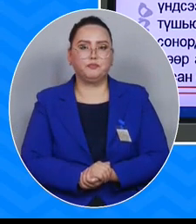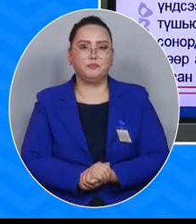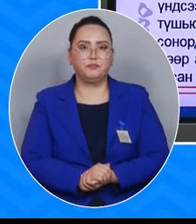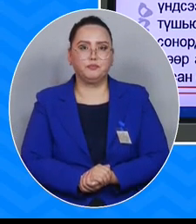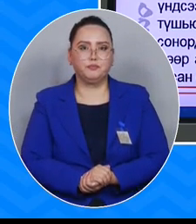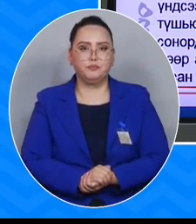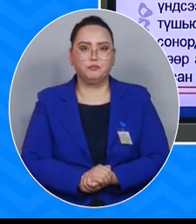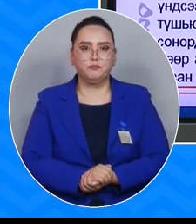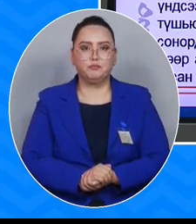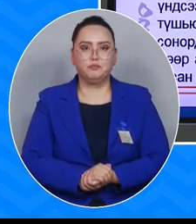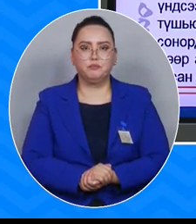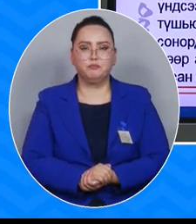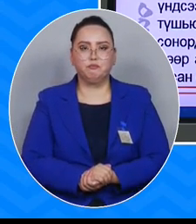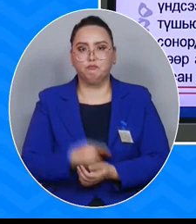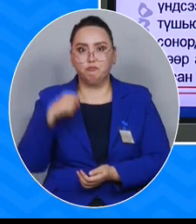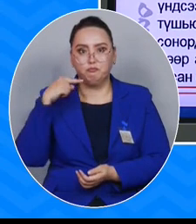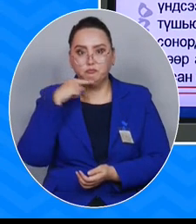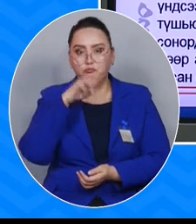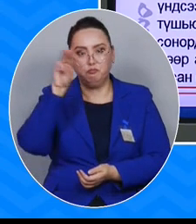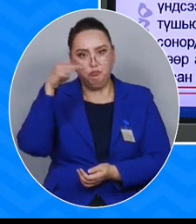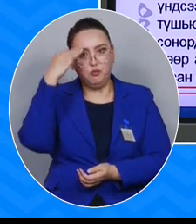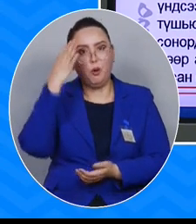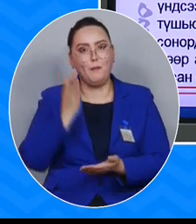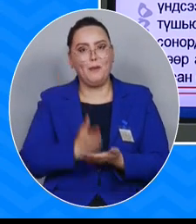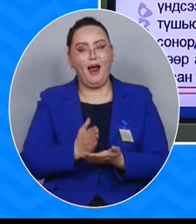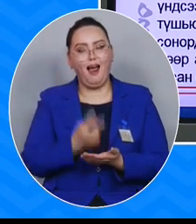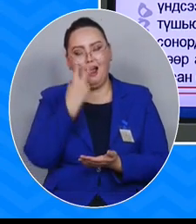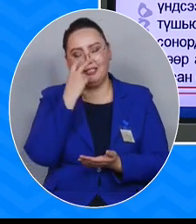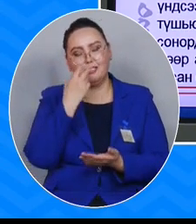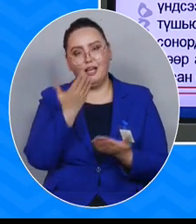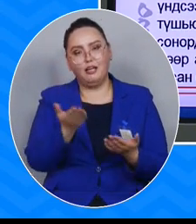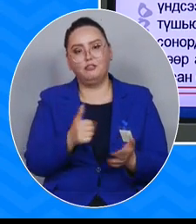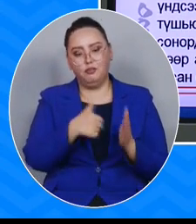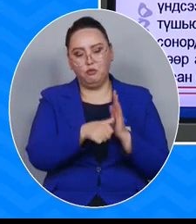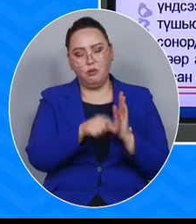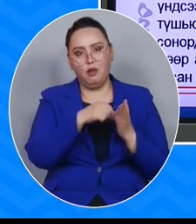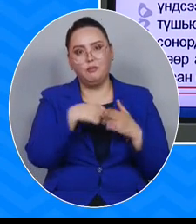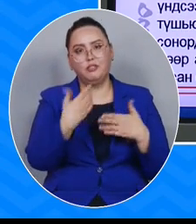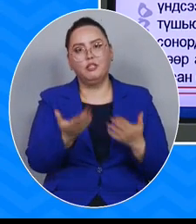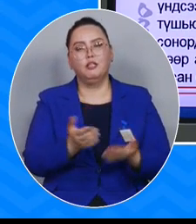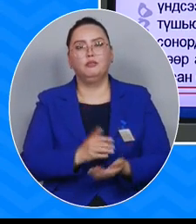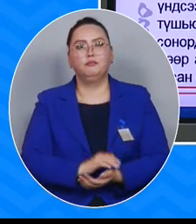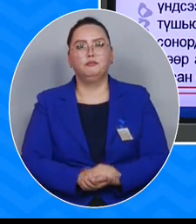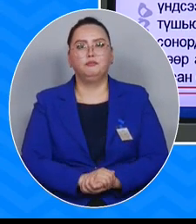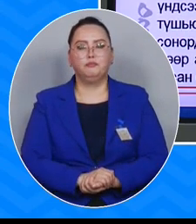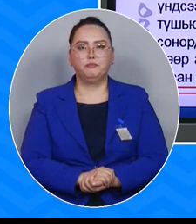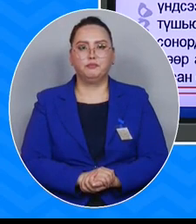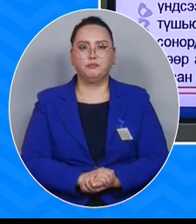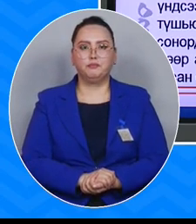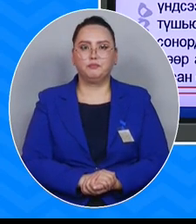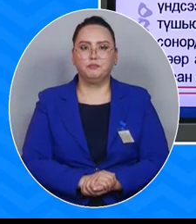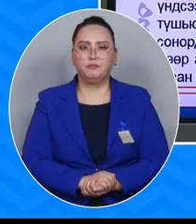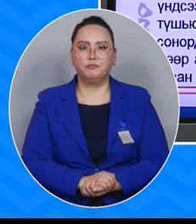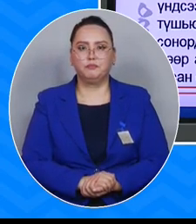хүстөө хувчсөлөөн зөглөө өлөөлөө хүстөнөө хорвогаас хайлаа, зарлаг болголлаа хүнтэлхээ, заа бүтэээ, заа дэгээ